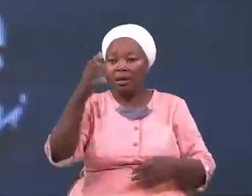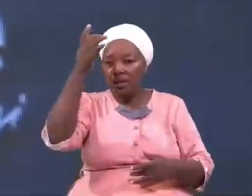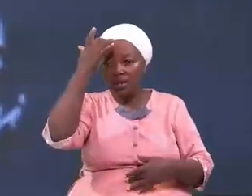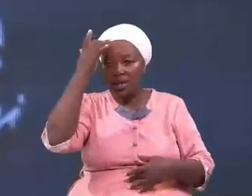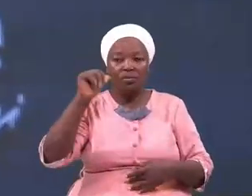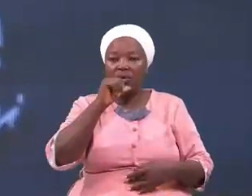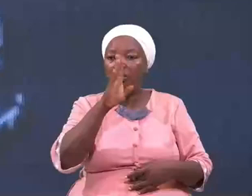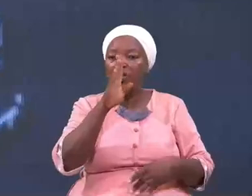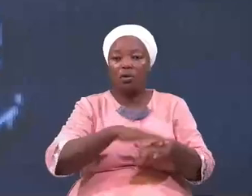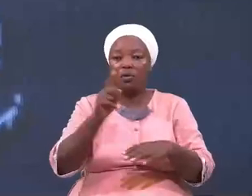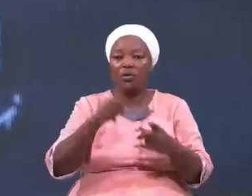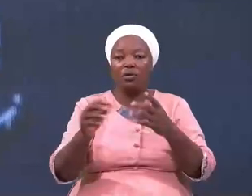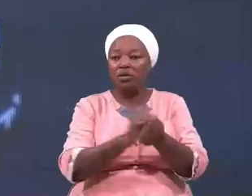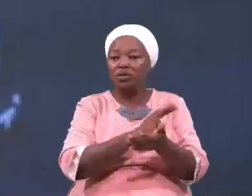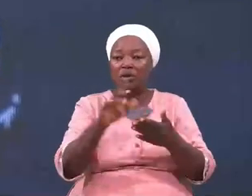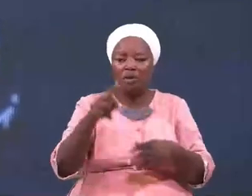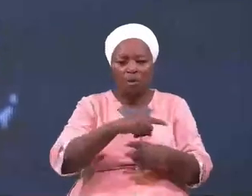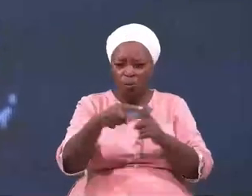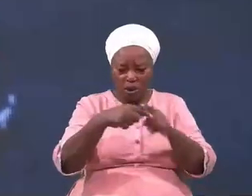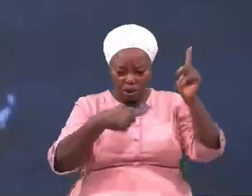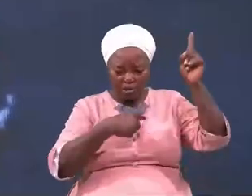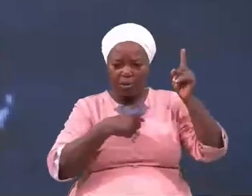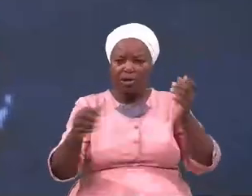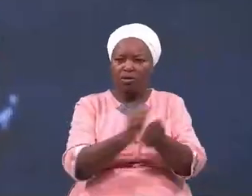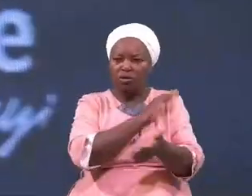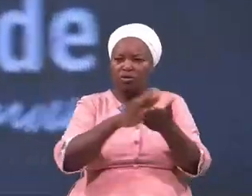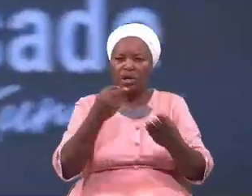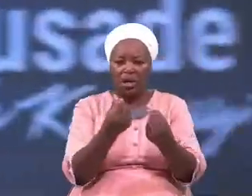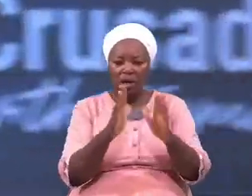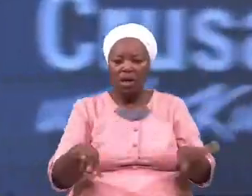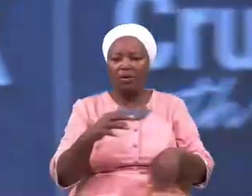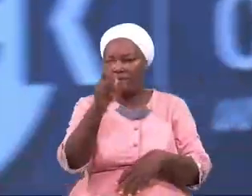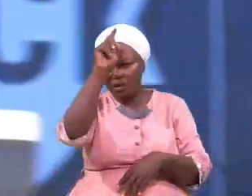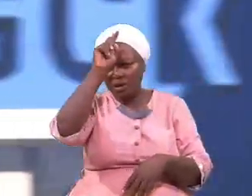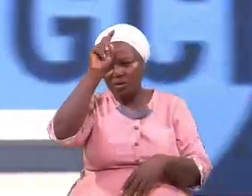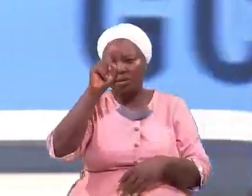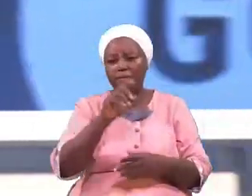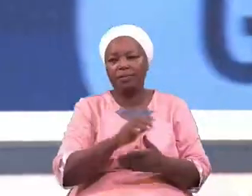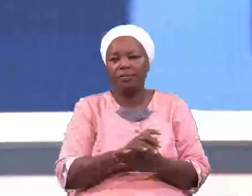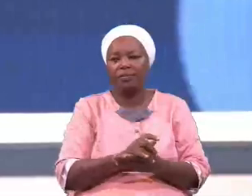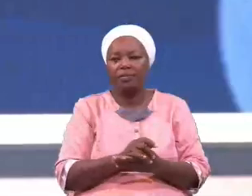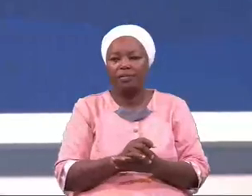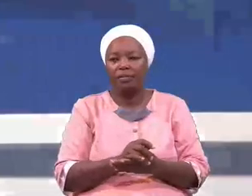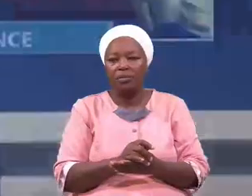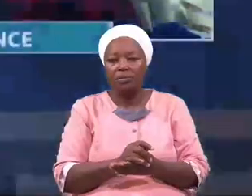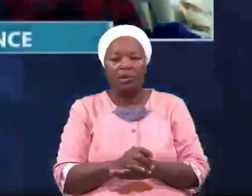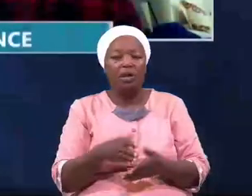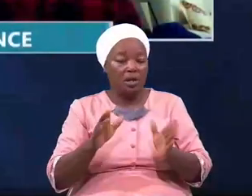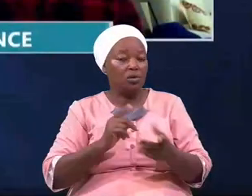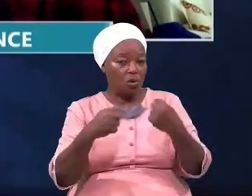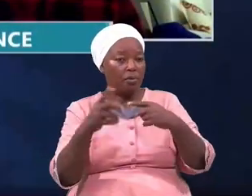Et la plaie ne sera pas pour vous détruire quand je frapperai le pays d'Égypte.